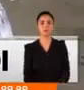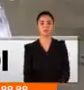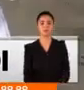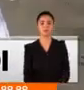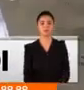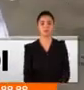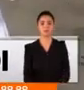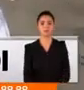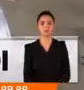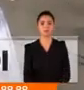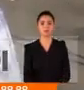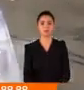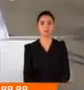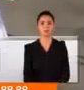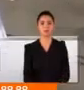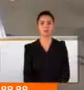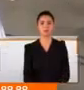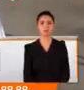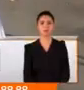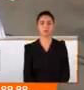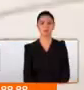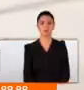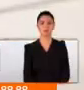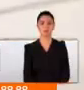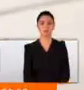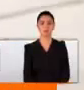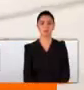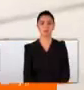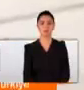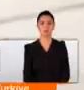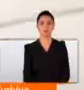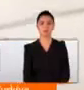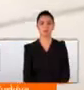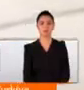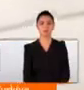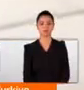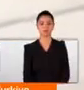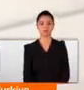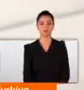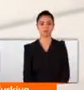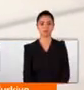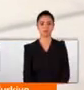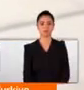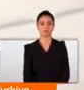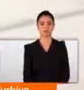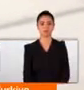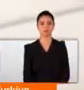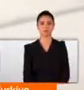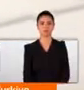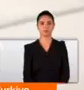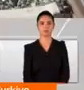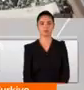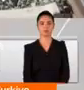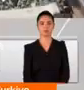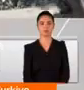Birinci bariyerden açık olarak gördüm geçtim. Bariyeri elimden kaldırdığımda geçeyim konusuna geldim. Tren de çok suratlı bir